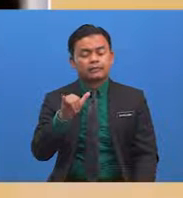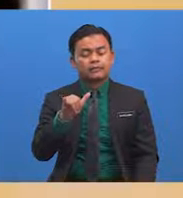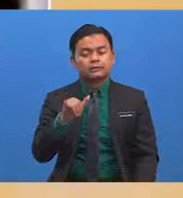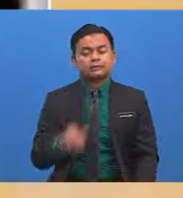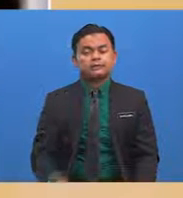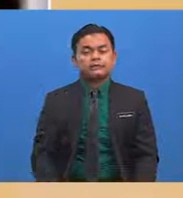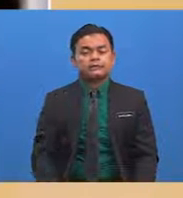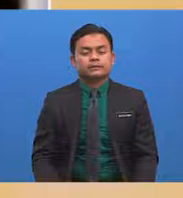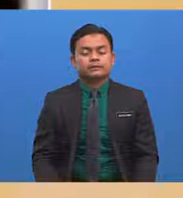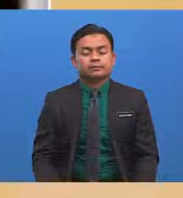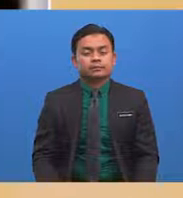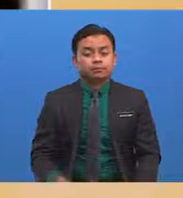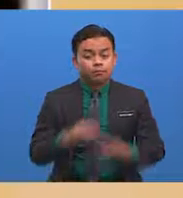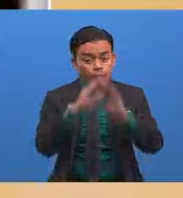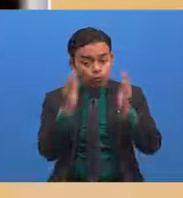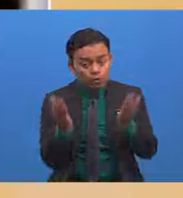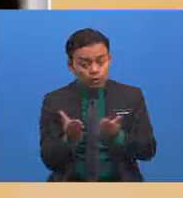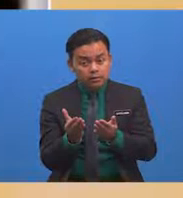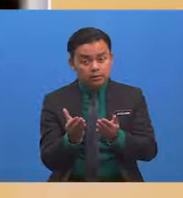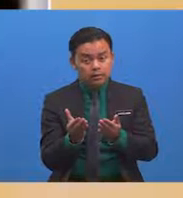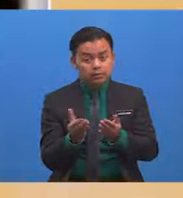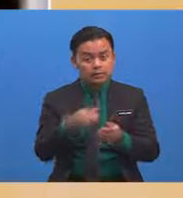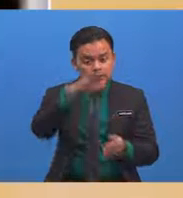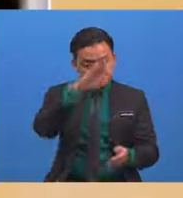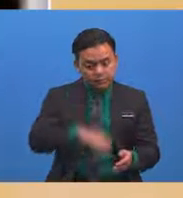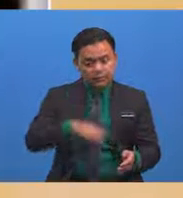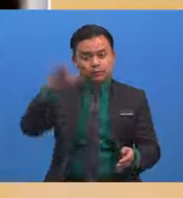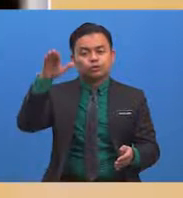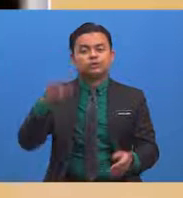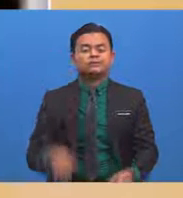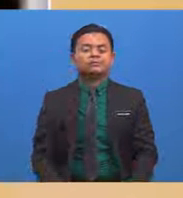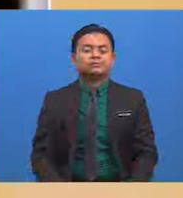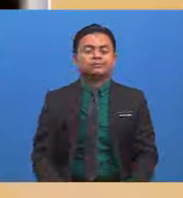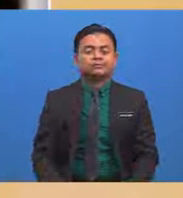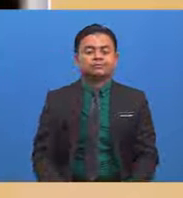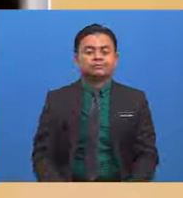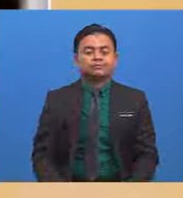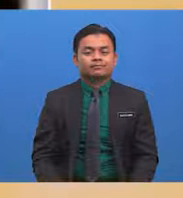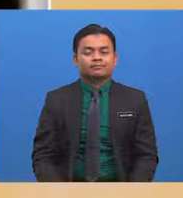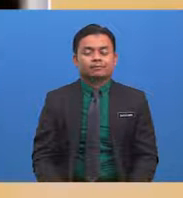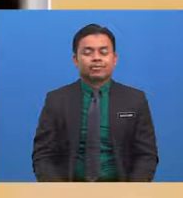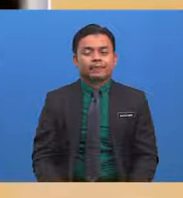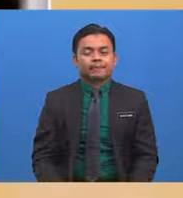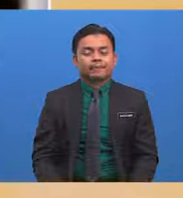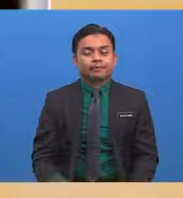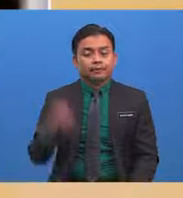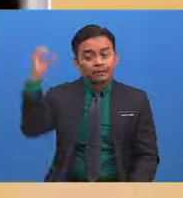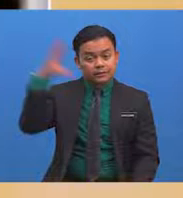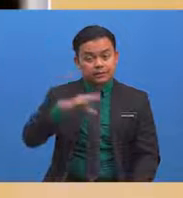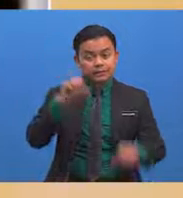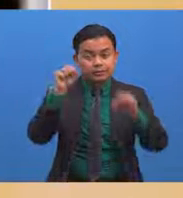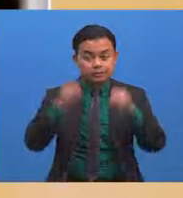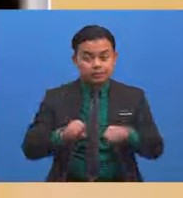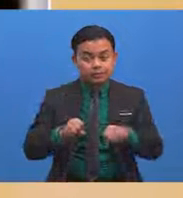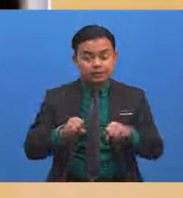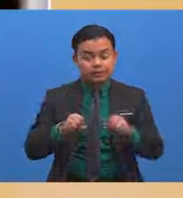yang dilantun ke lantai kemudian melantun balik dari lantai. Cahaya boleh melantun